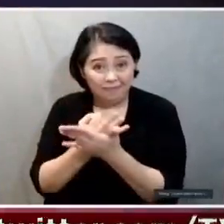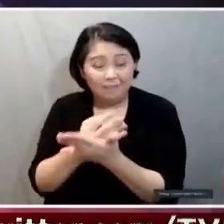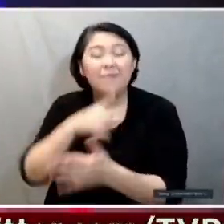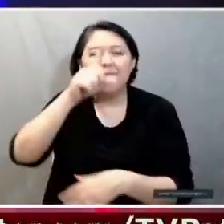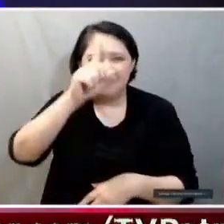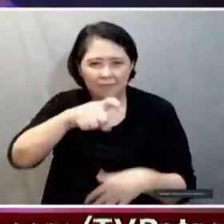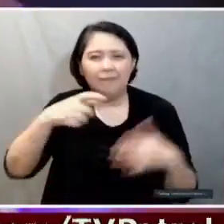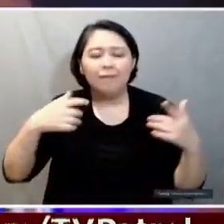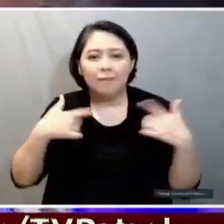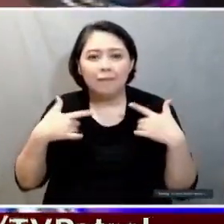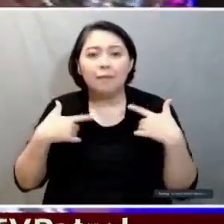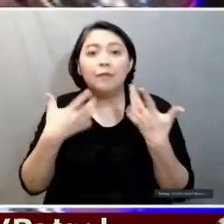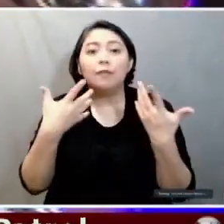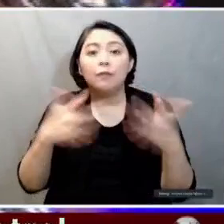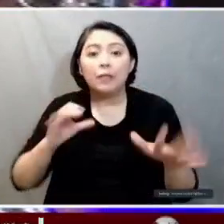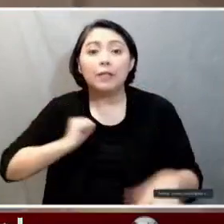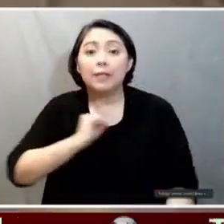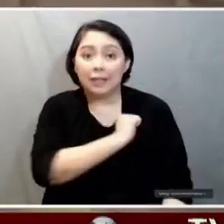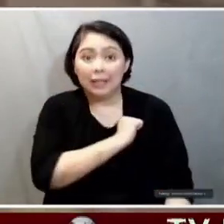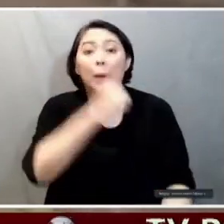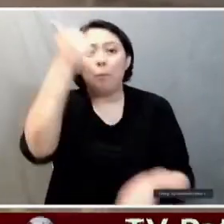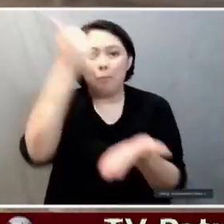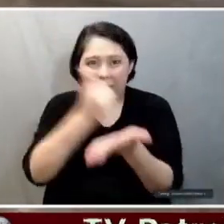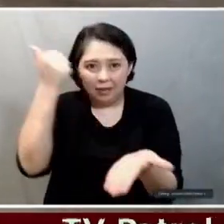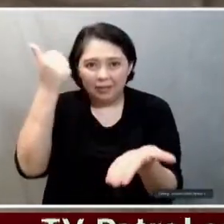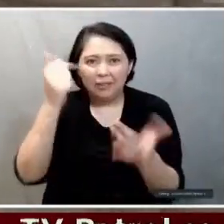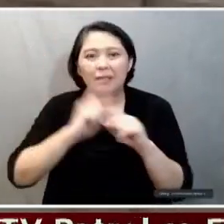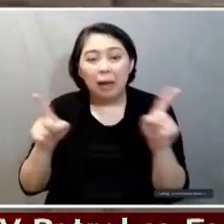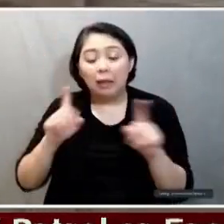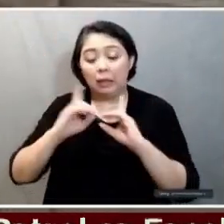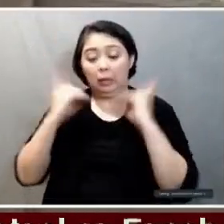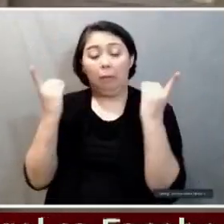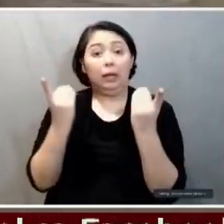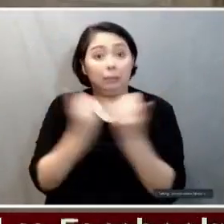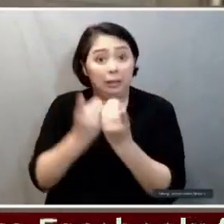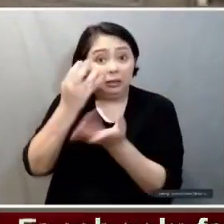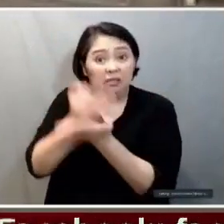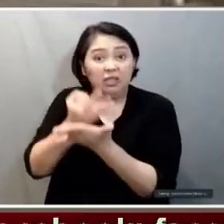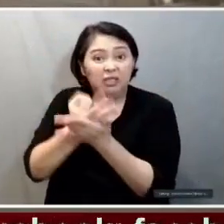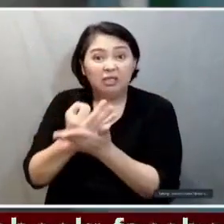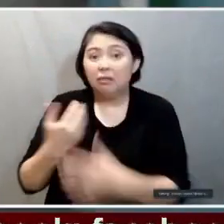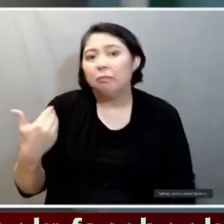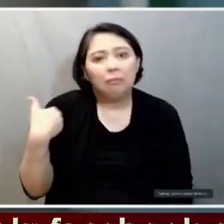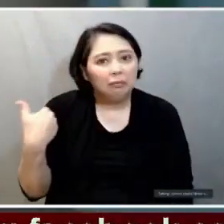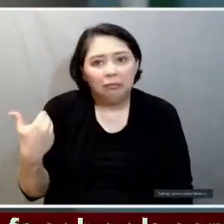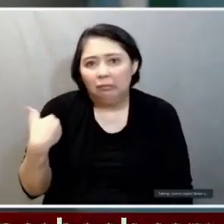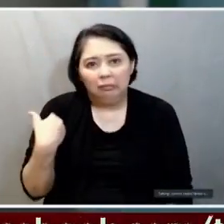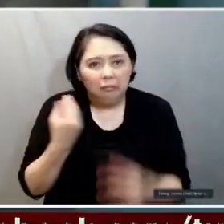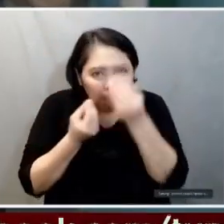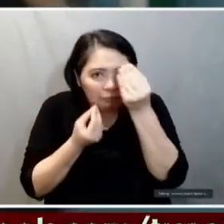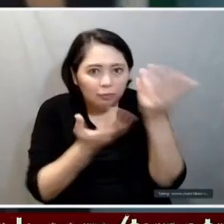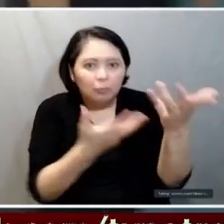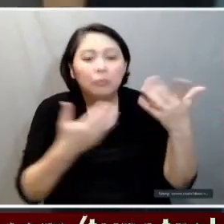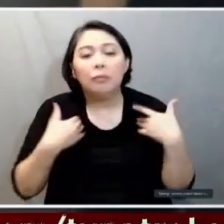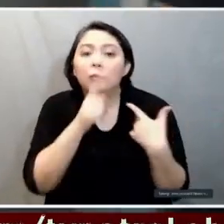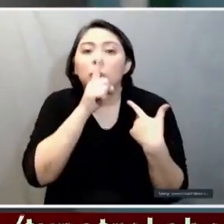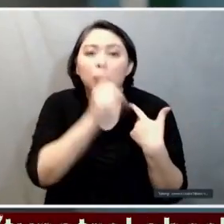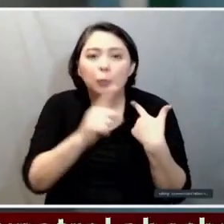of Treasury na magsisigurong may sapat na pera ang gobyerno para ponduhan ang naturang